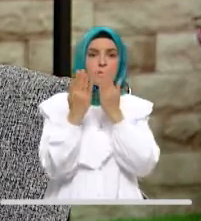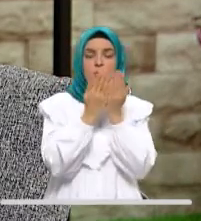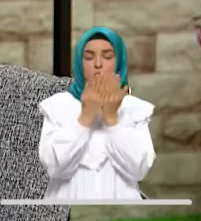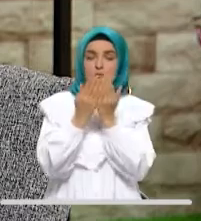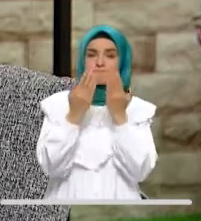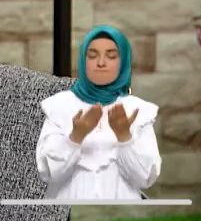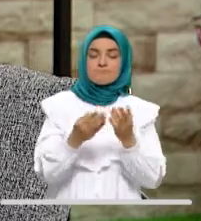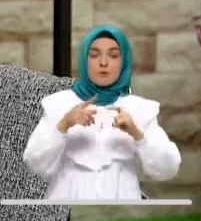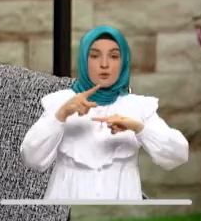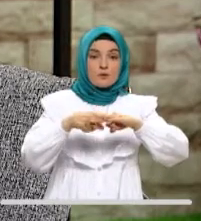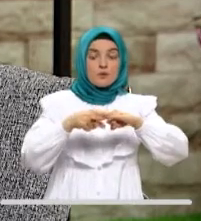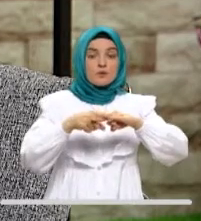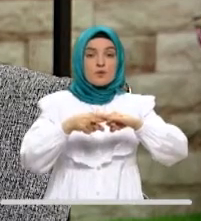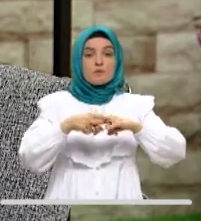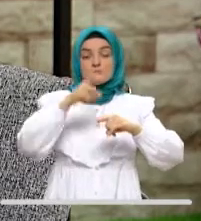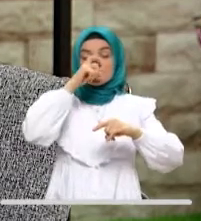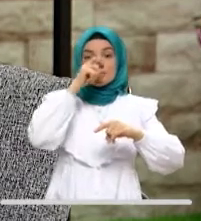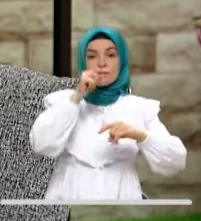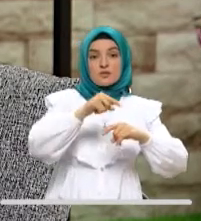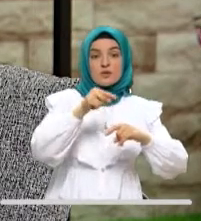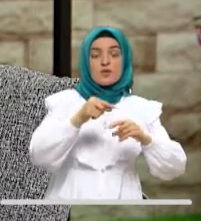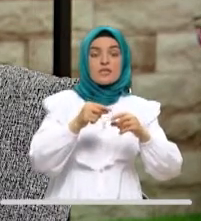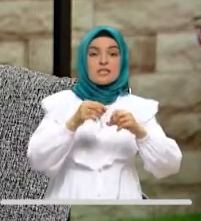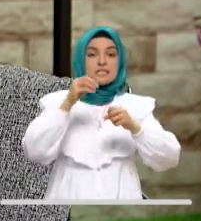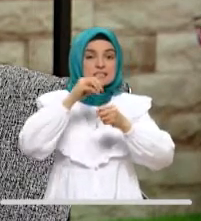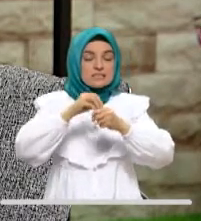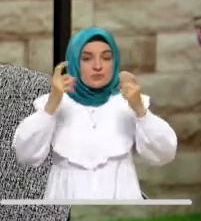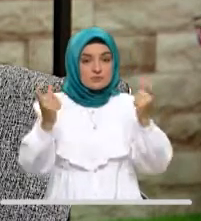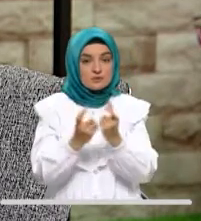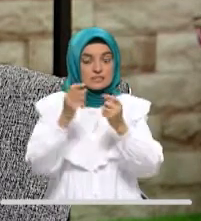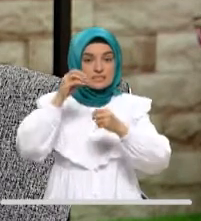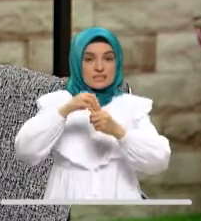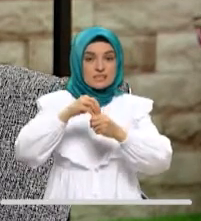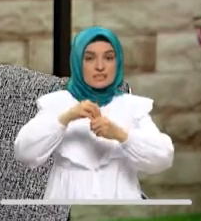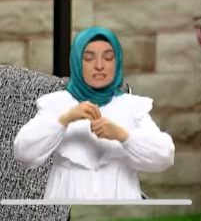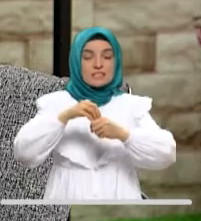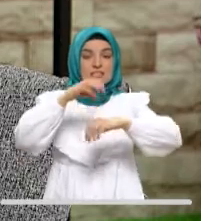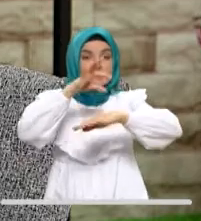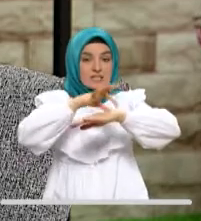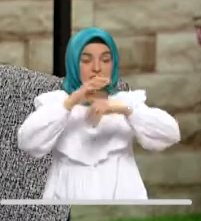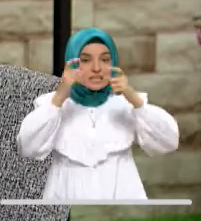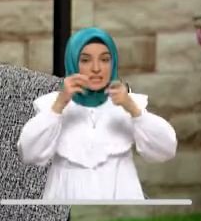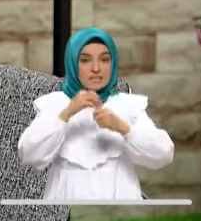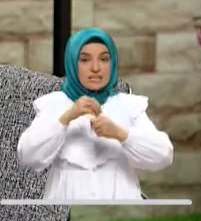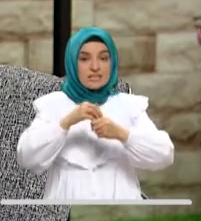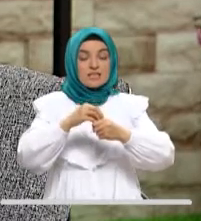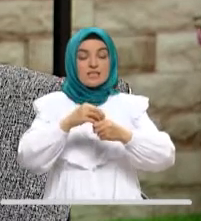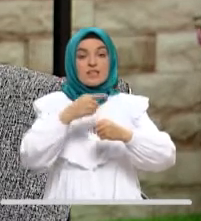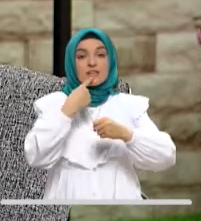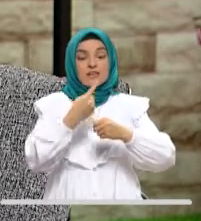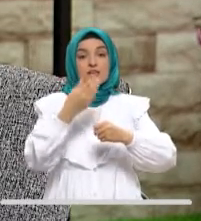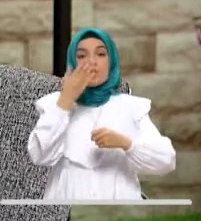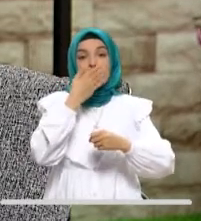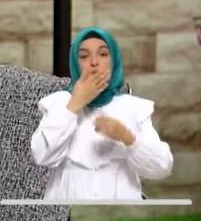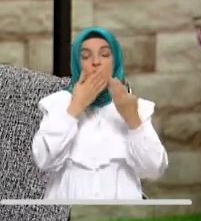Sultan'ın Darüşşifası yani işte külliyesi içerisindeki Darüşşifa'nın vakfiyesini de okumuştum. Gözlerim yaşarmış. Keşke dedim bunun üzerine